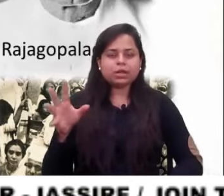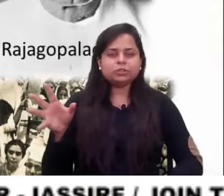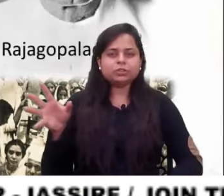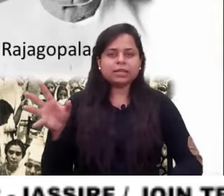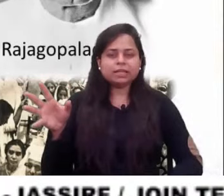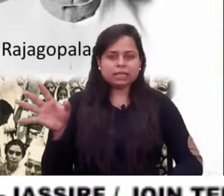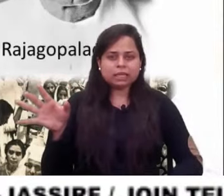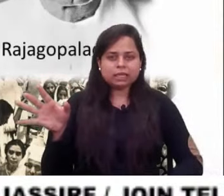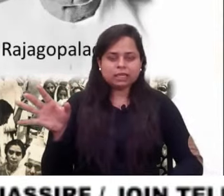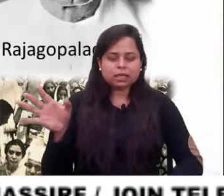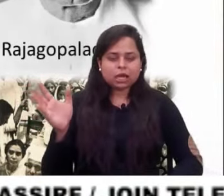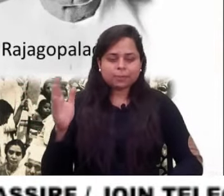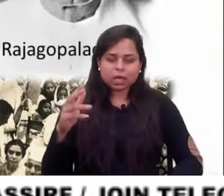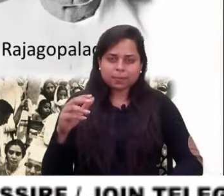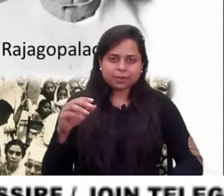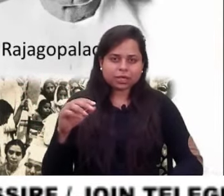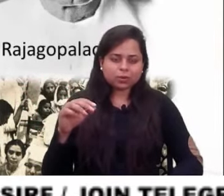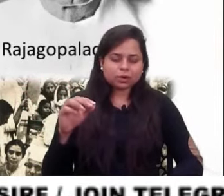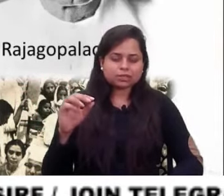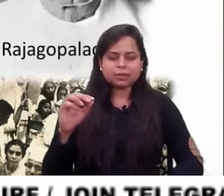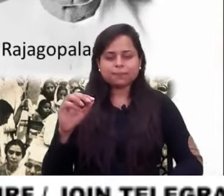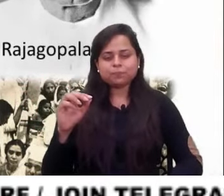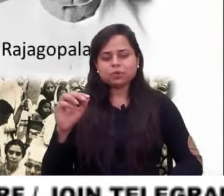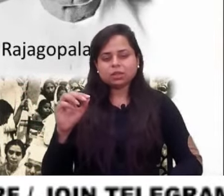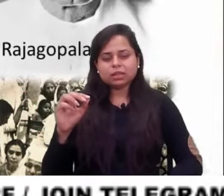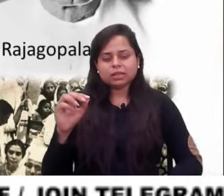देखिए यहां पर